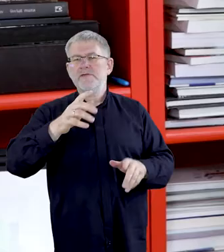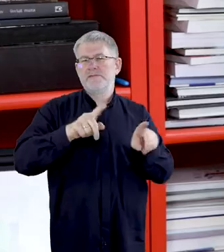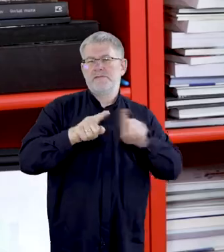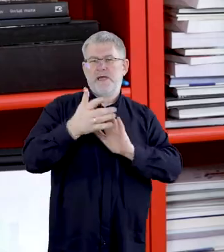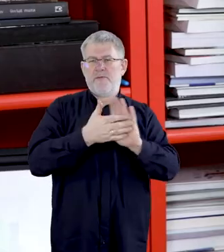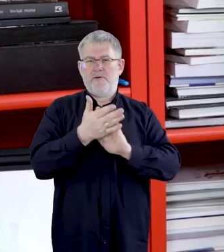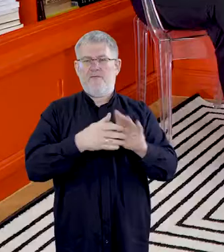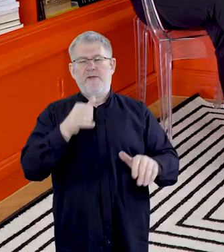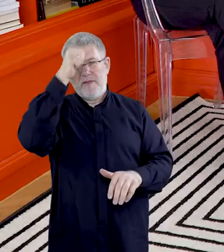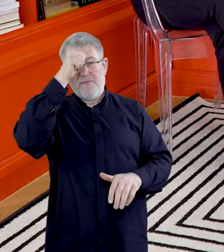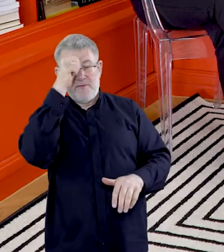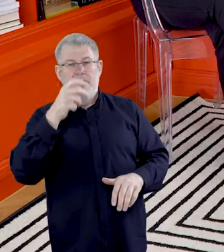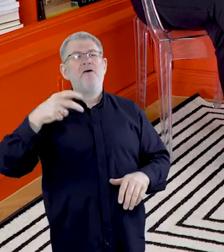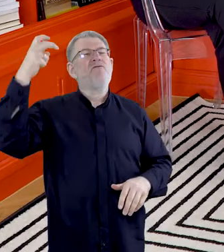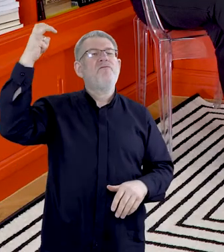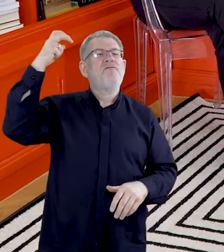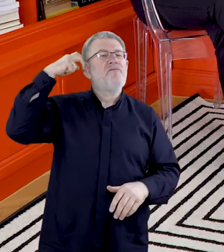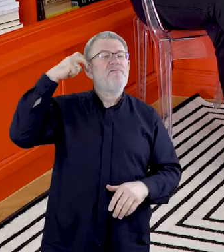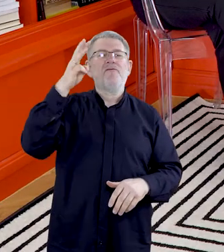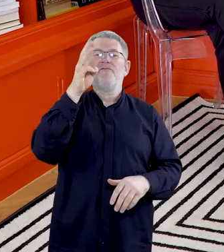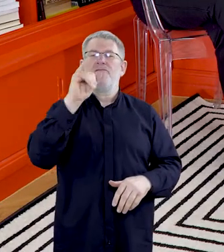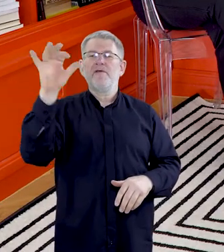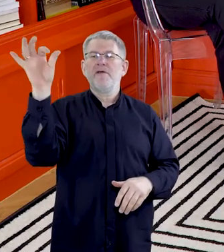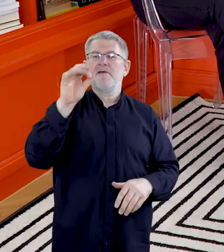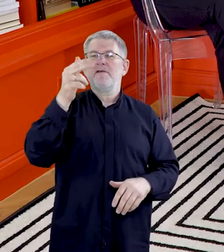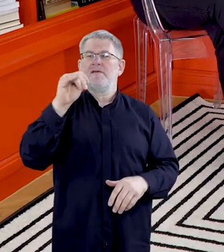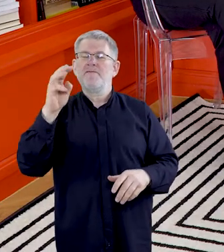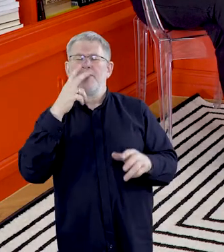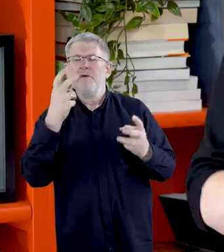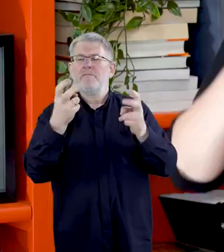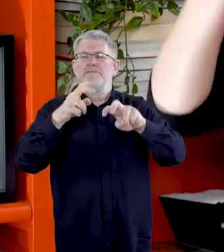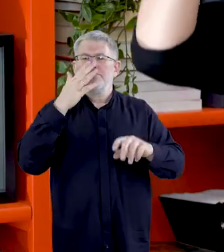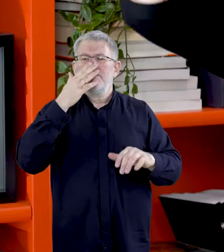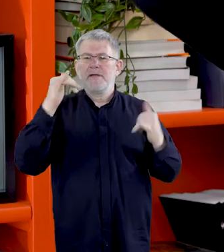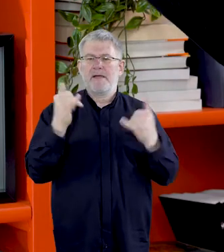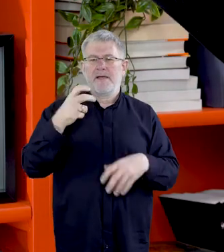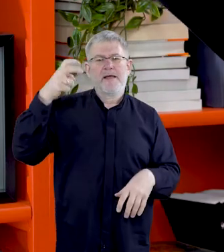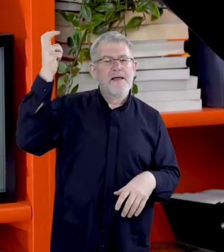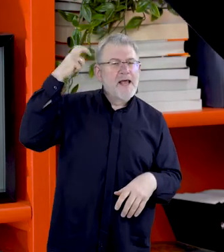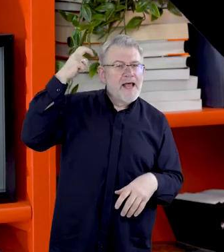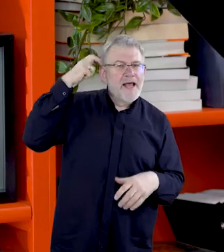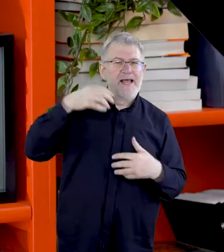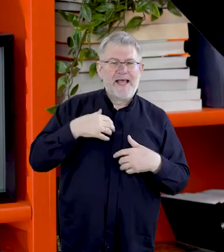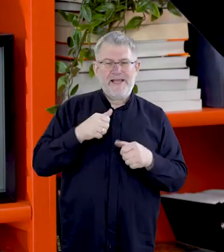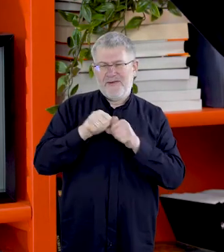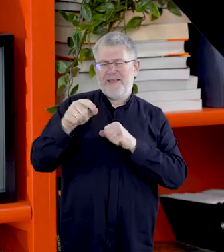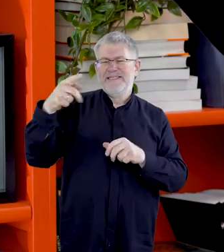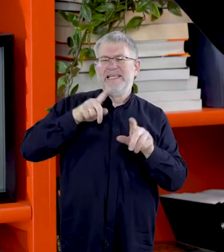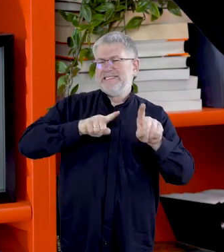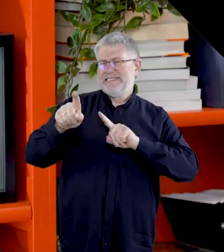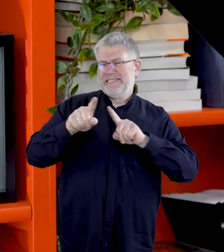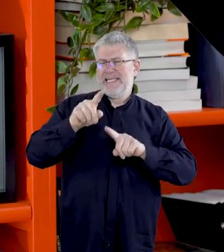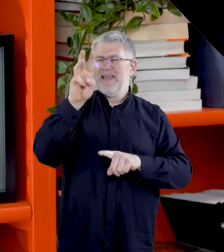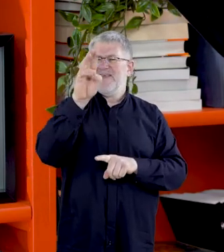głuchych nazwisko Wiśniewski. I to powstało, jak to było? To znaczy, ja tutaj, to jest taki znak